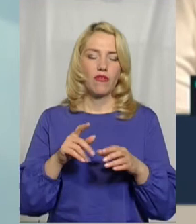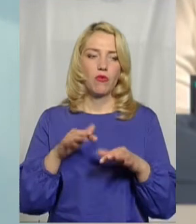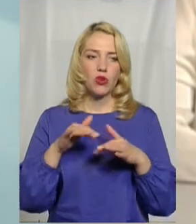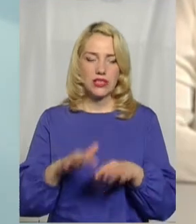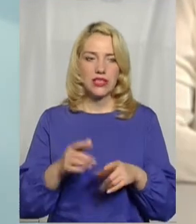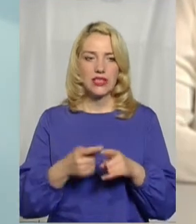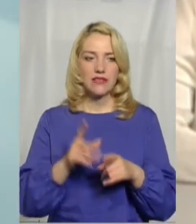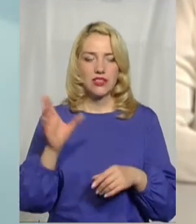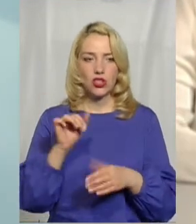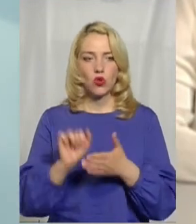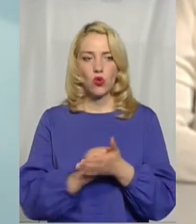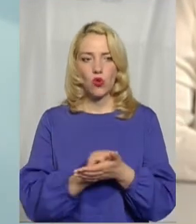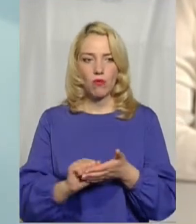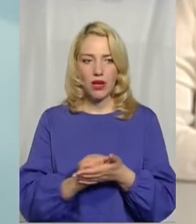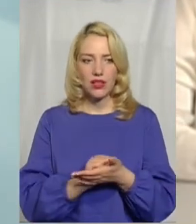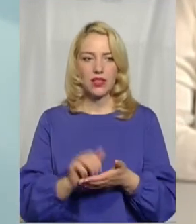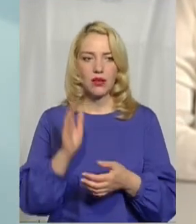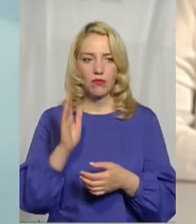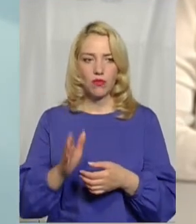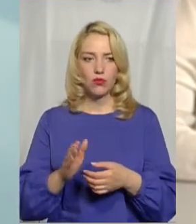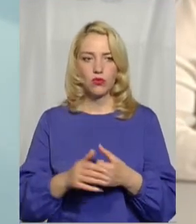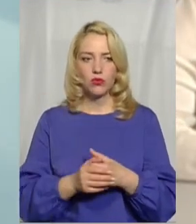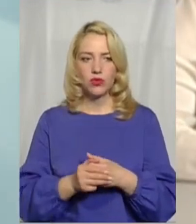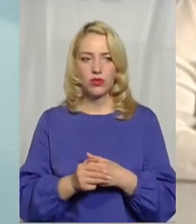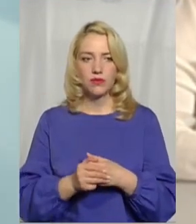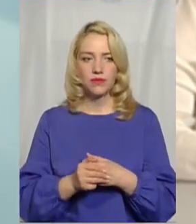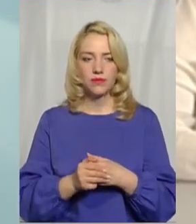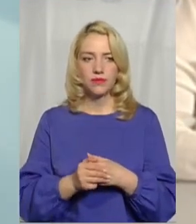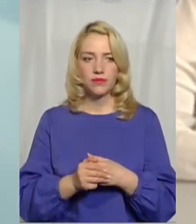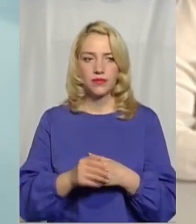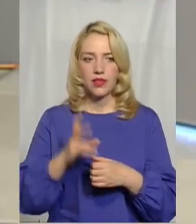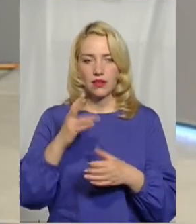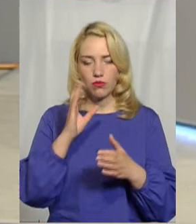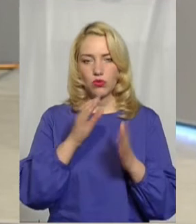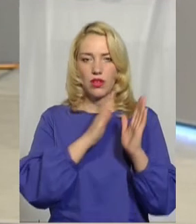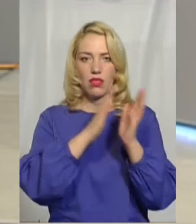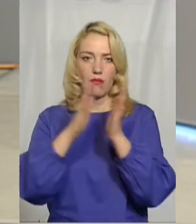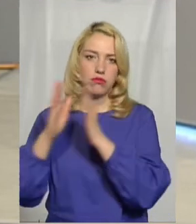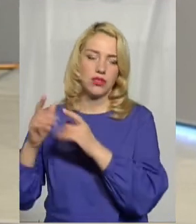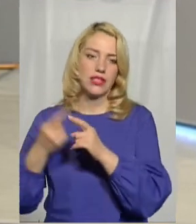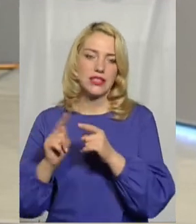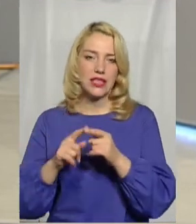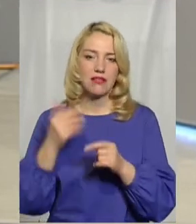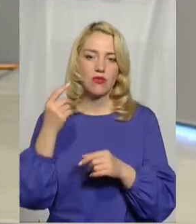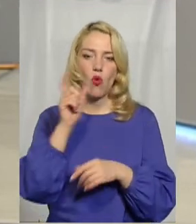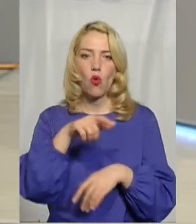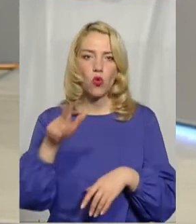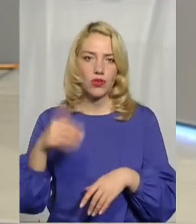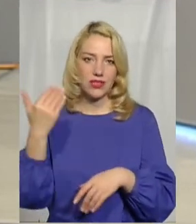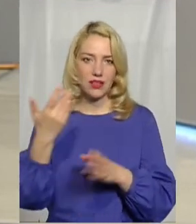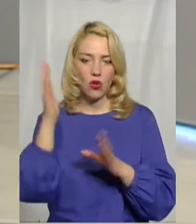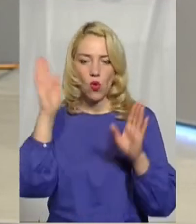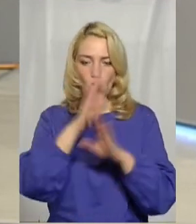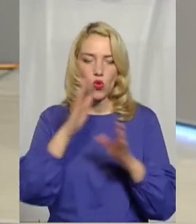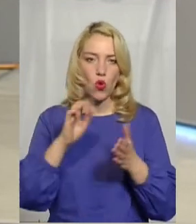процесів ці всі документи масивом ляжуть на полиці сховища Державного архіву Хмельницької. Да, і за цим стоять люди, їхні долі, звичайно. Однозначно. І